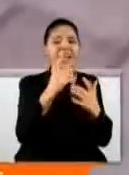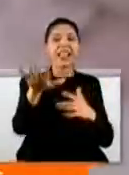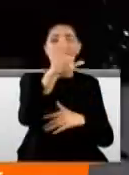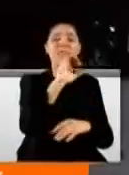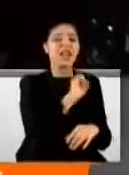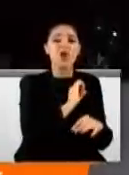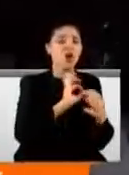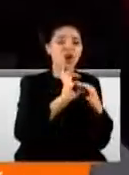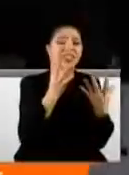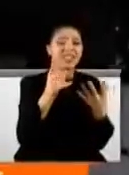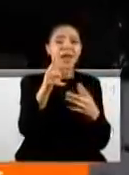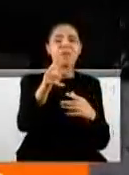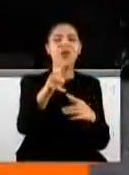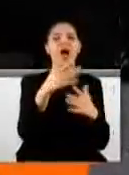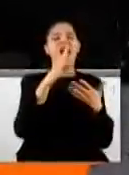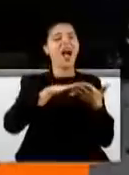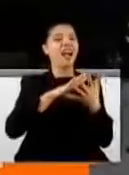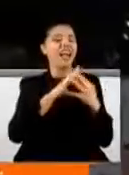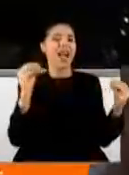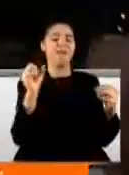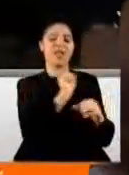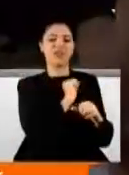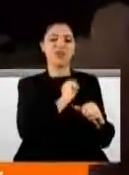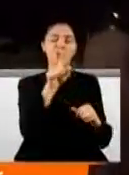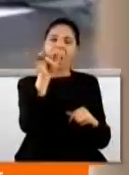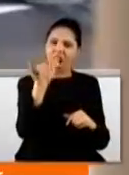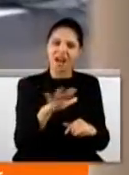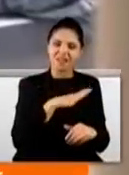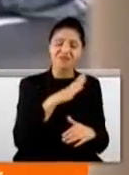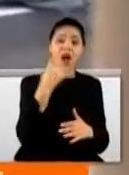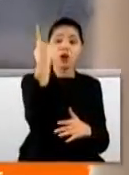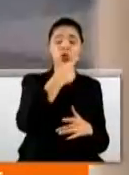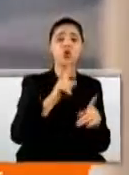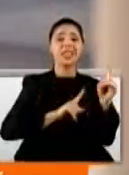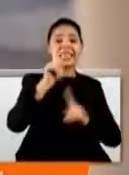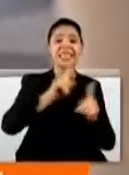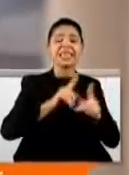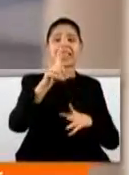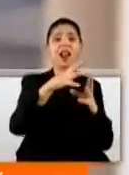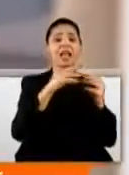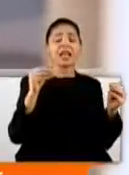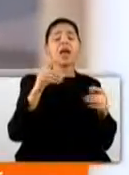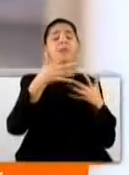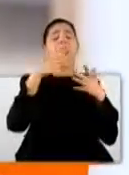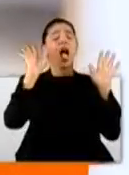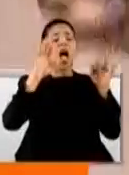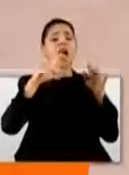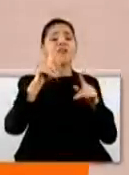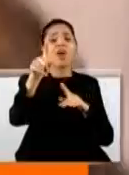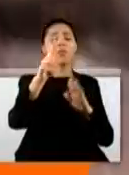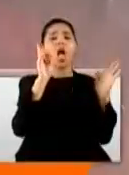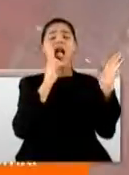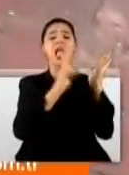en büyük korkularından biri büyük dostlarını kaybetmek haksız da sayılmazlar Çünkü internet siteleri kayıp hayvan ilanlarıyla